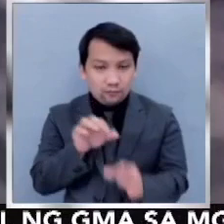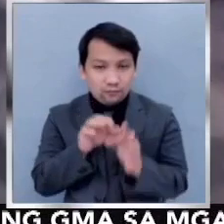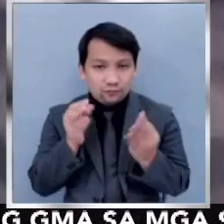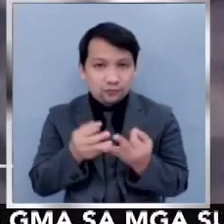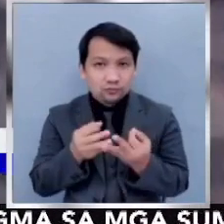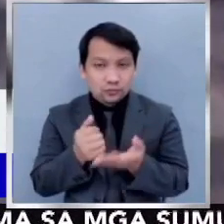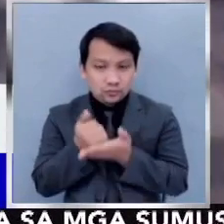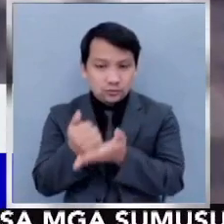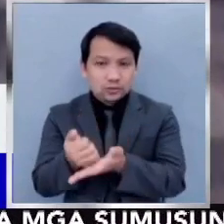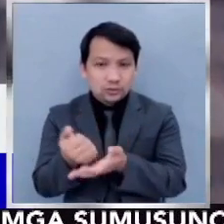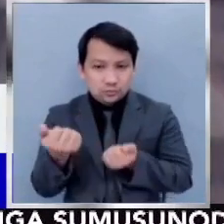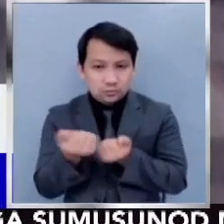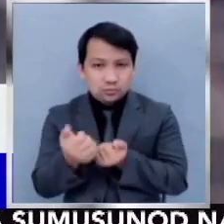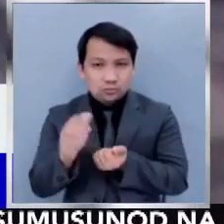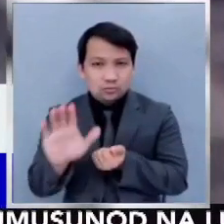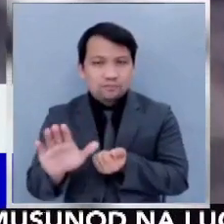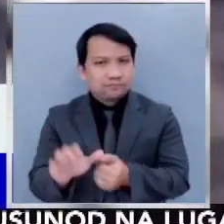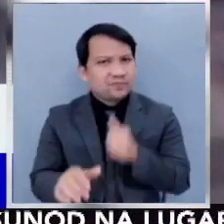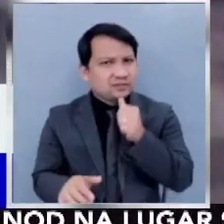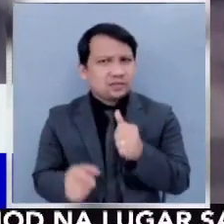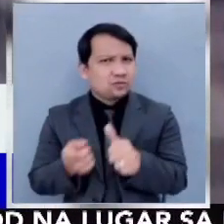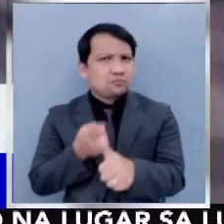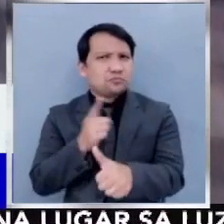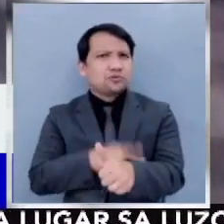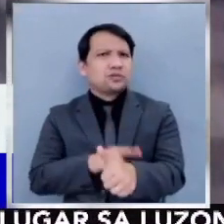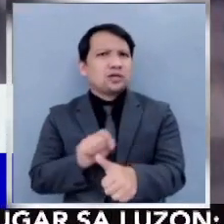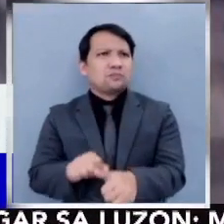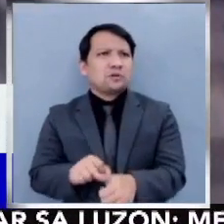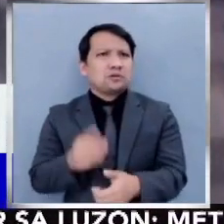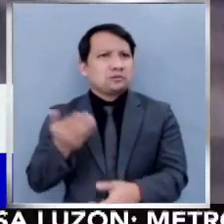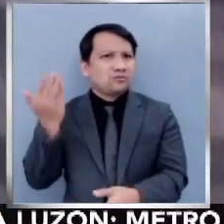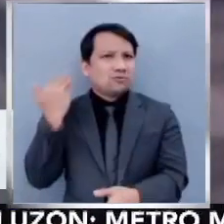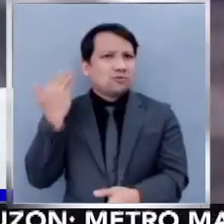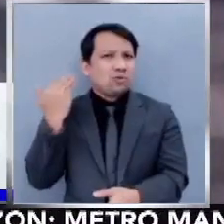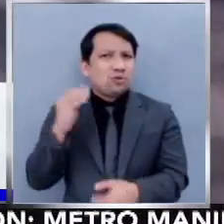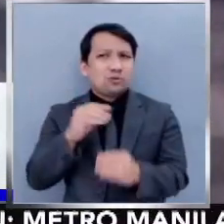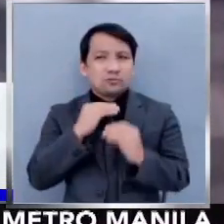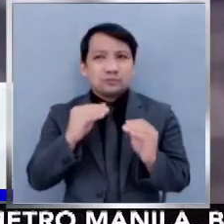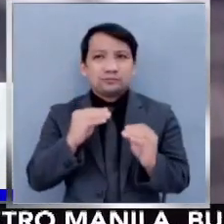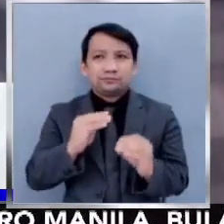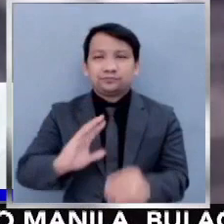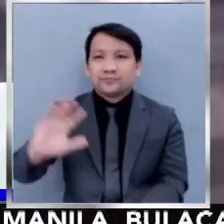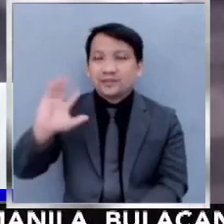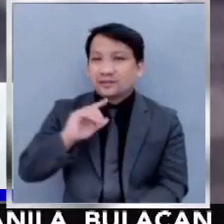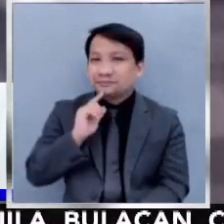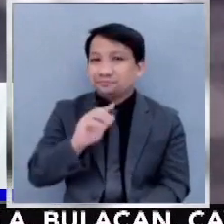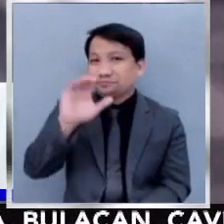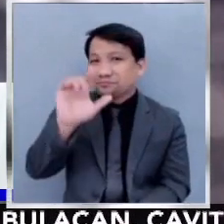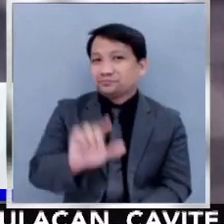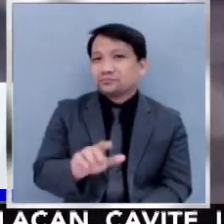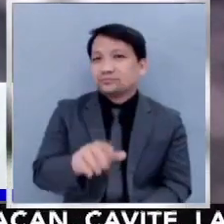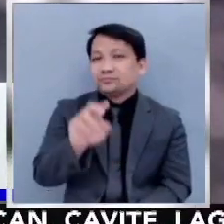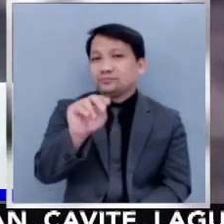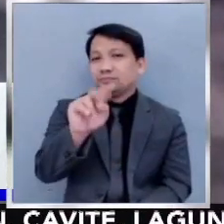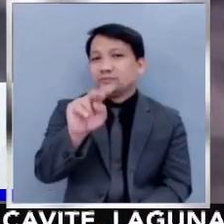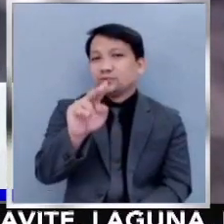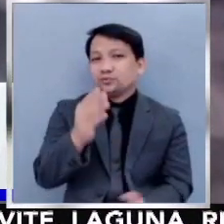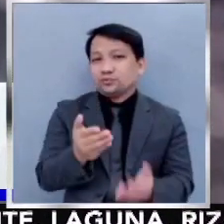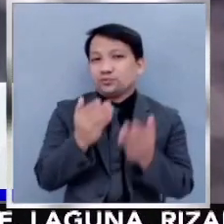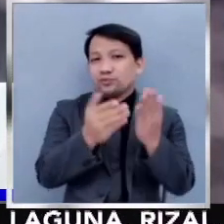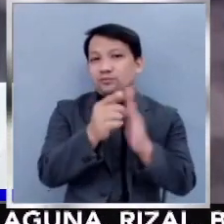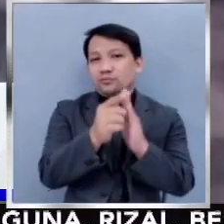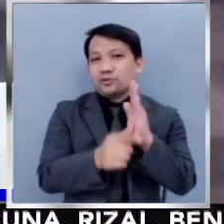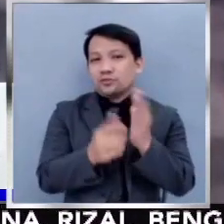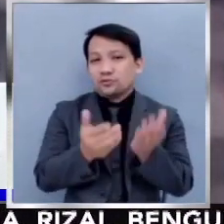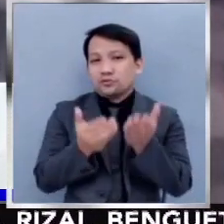unang pagkakataong ipinanawagan ang pagbuwag sa PCGG. Katunayan, hindi bababa sa 12 panukalang batas ang inihain sa